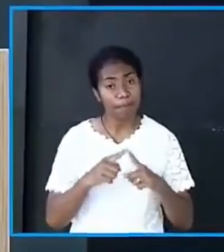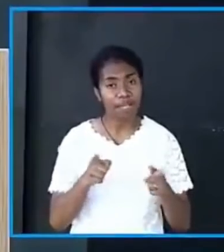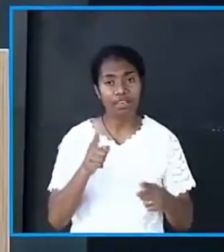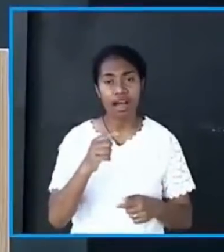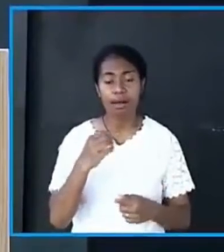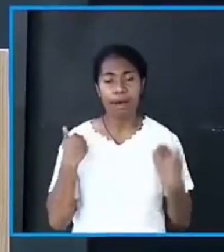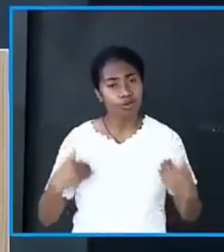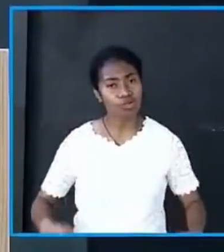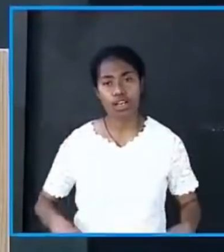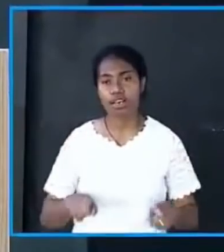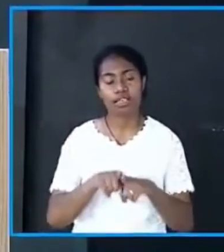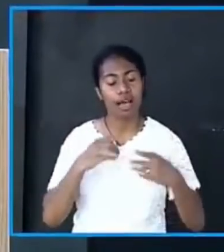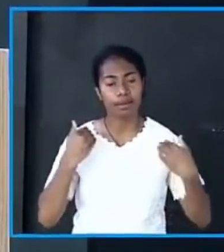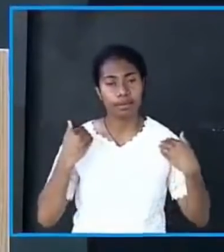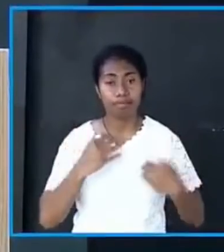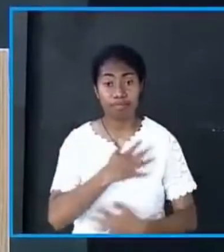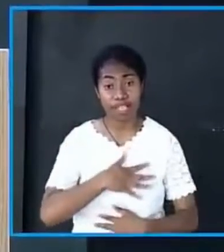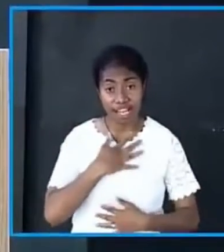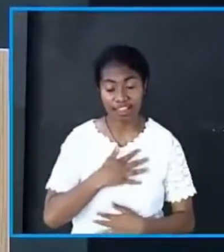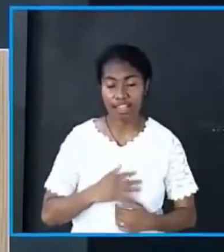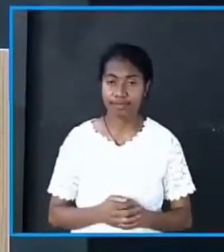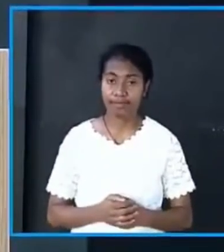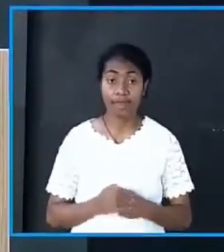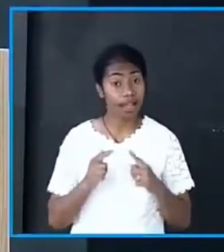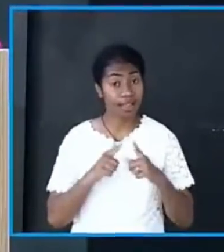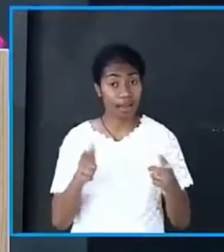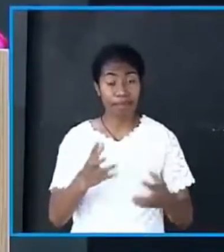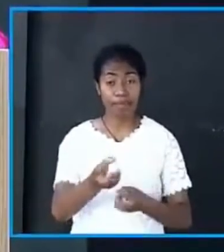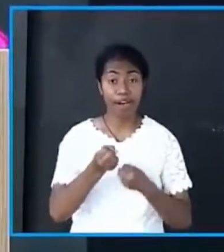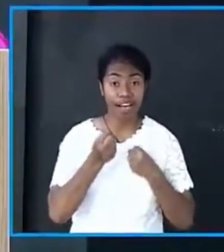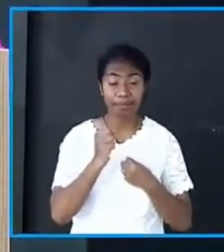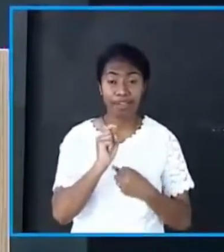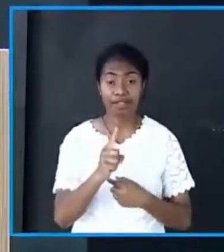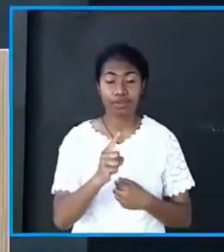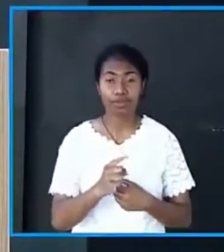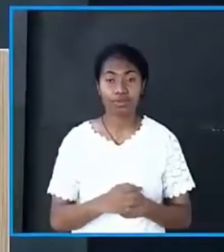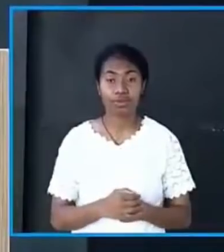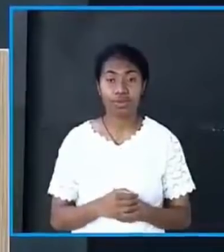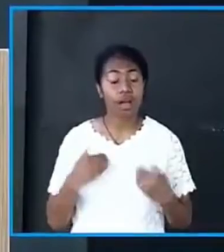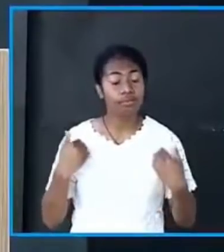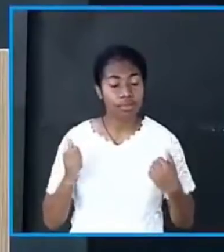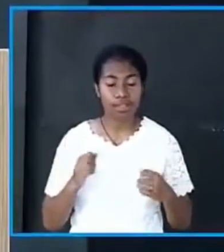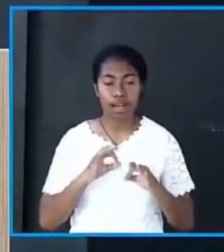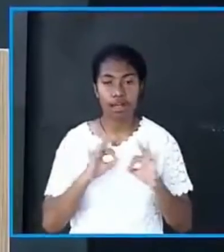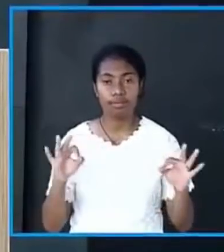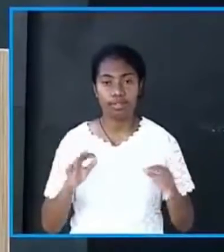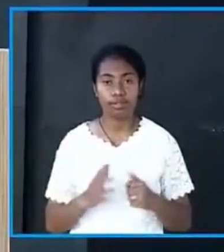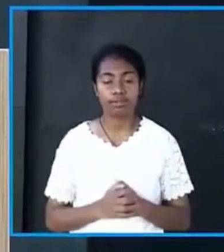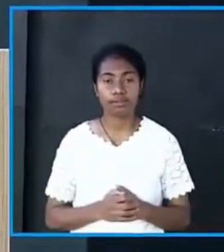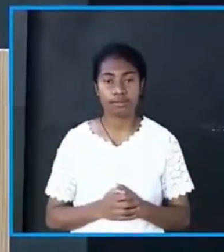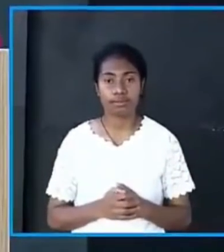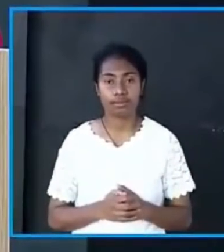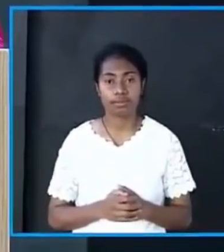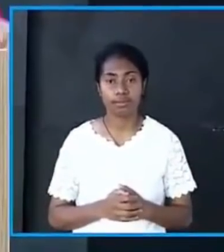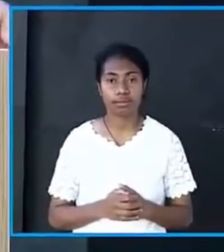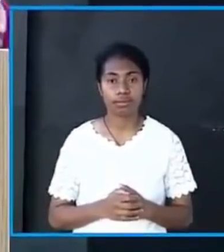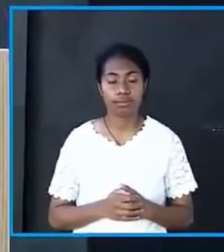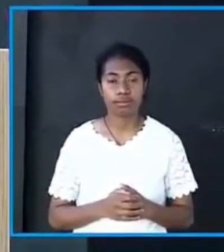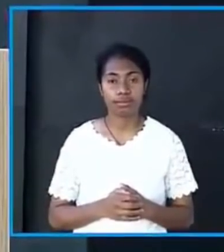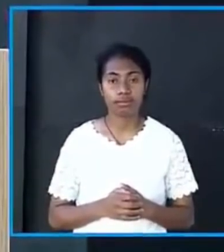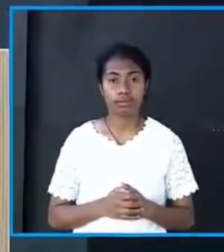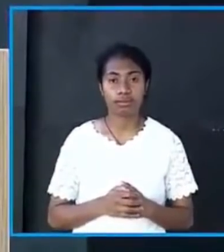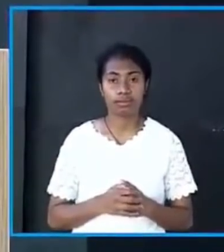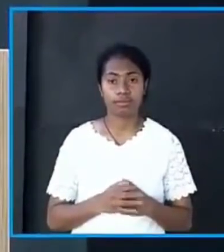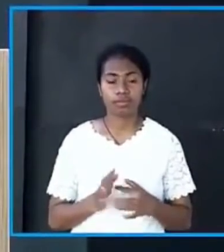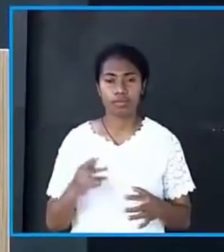tapi karena pengharapannya dia punya pengharapan bisa habis harapannya Oh begitu habis pengharapan